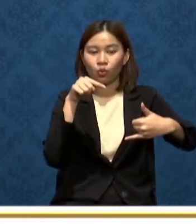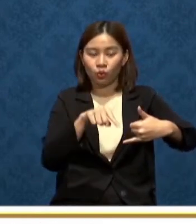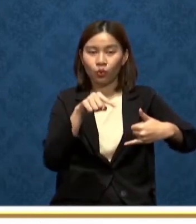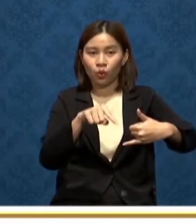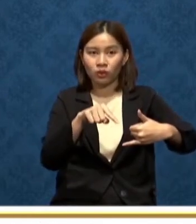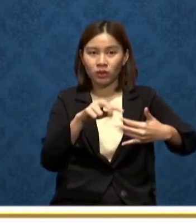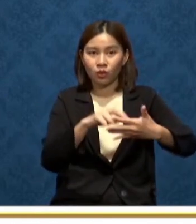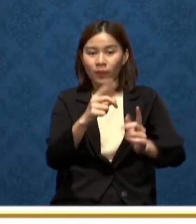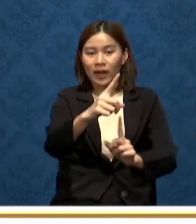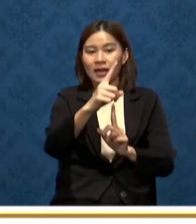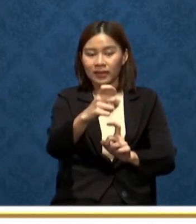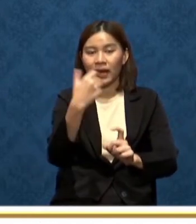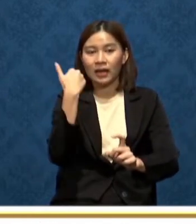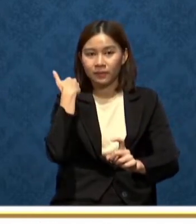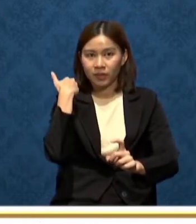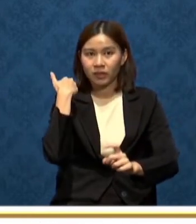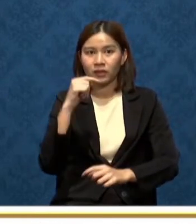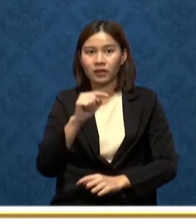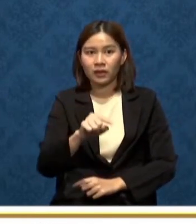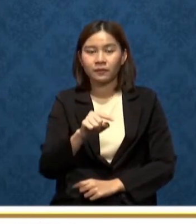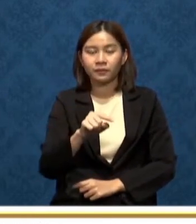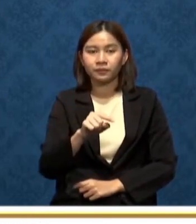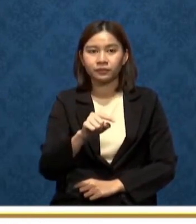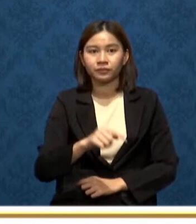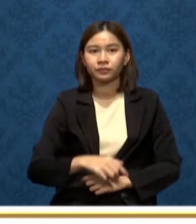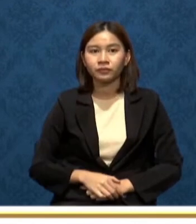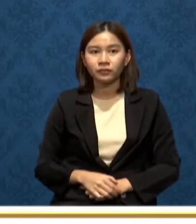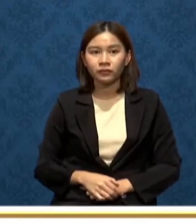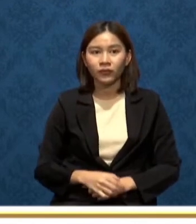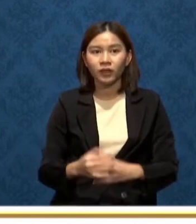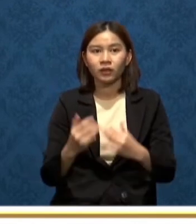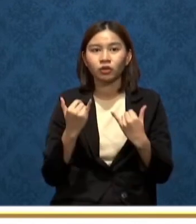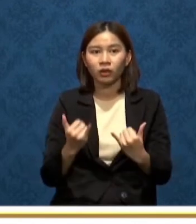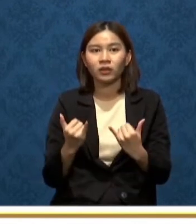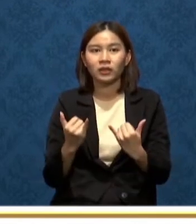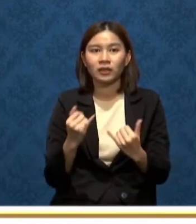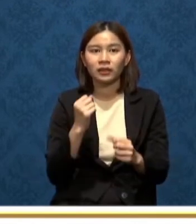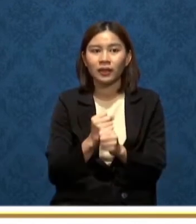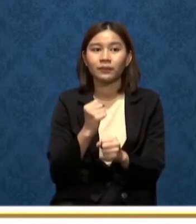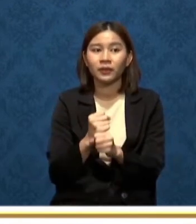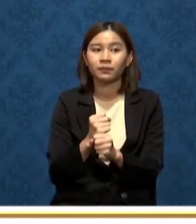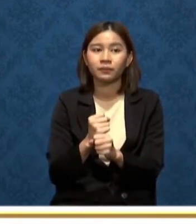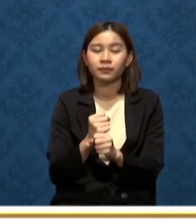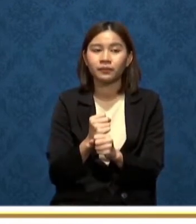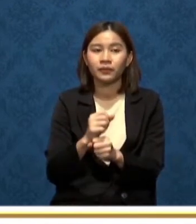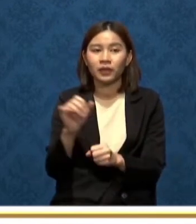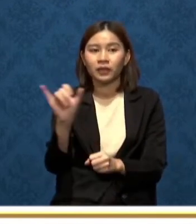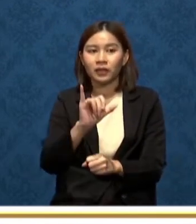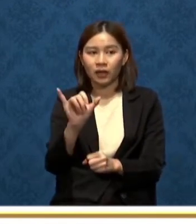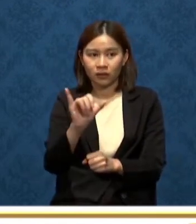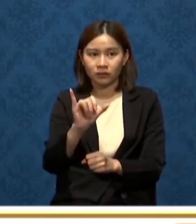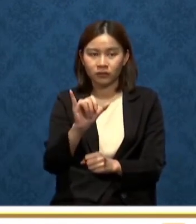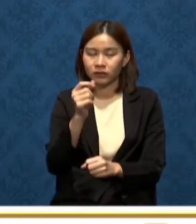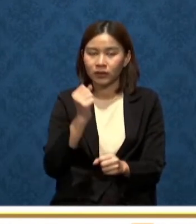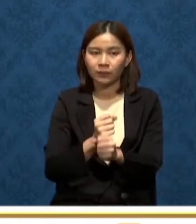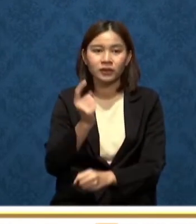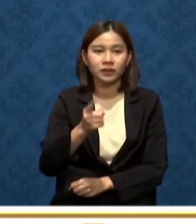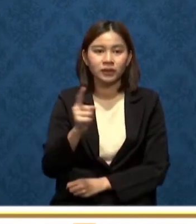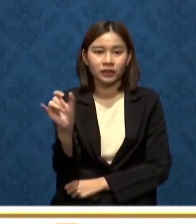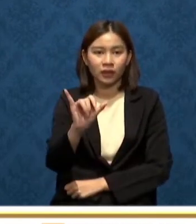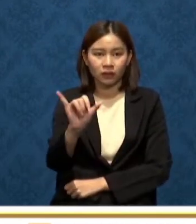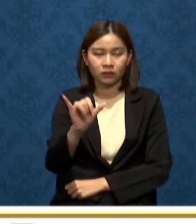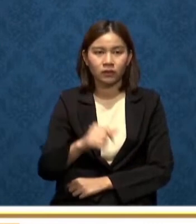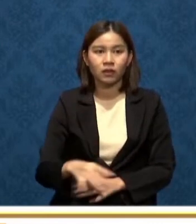อยู่ภายใต้อัตลายเรื่องนี้เราก็ยังไมไดมีคามคืบหน้า ในการทจะดำเนนการอย่จริงจครัท่าน